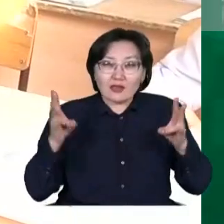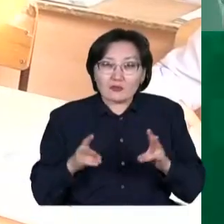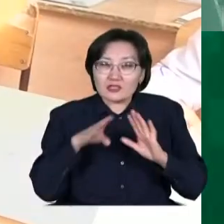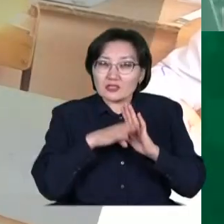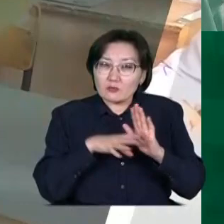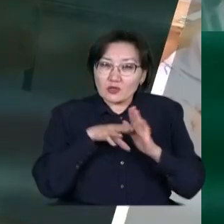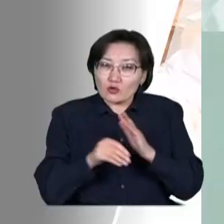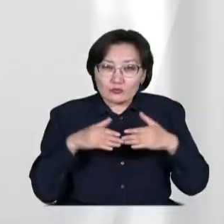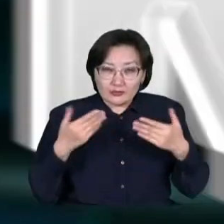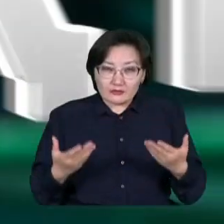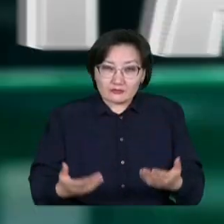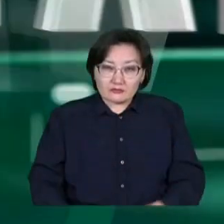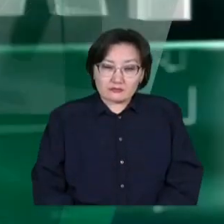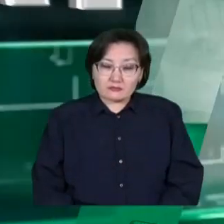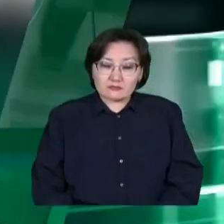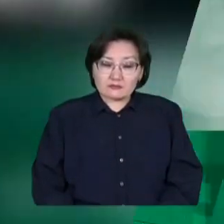отыр?